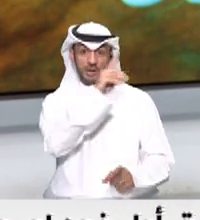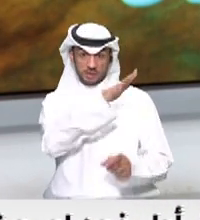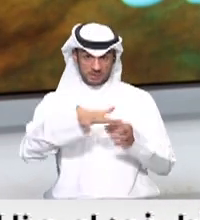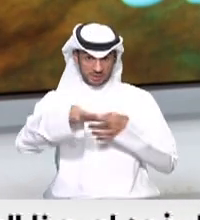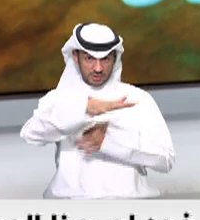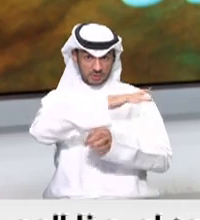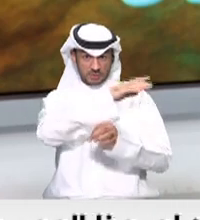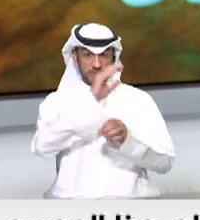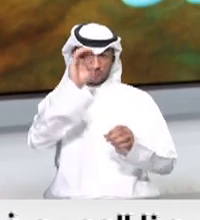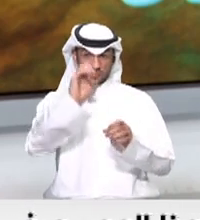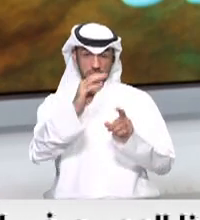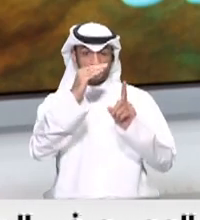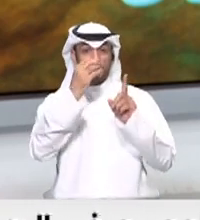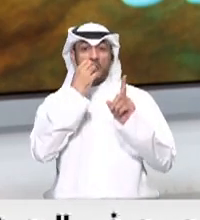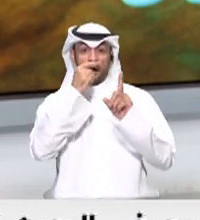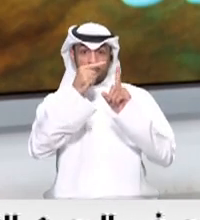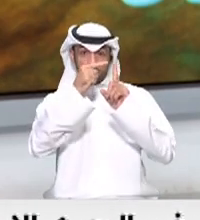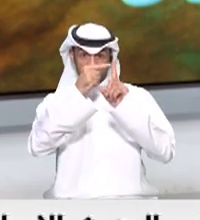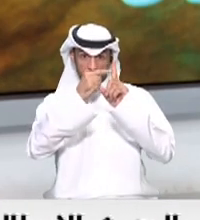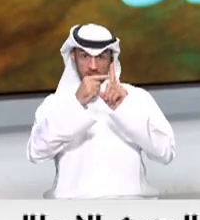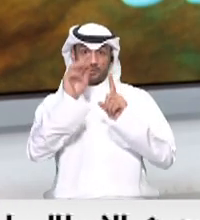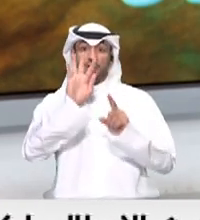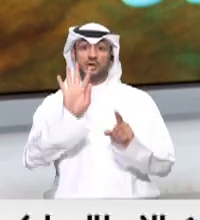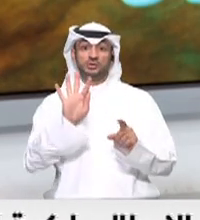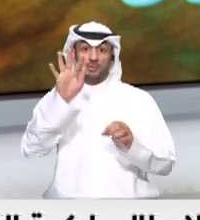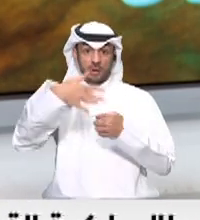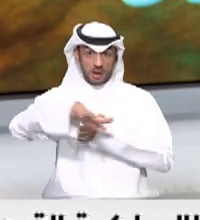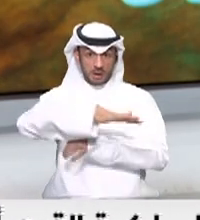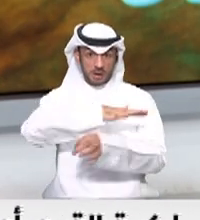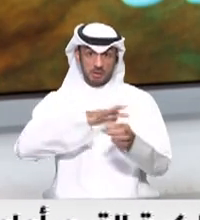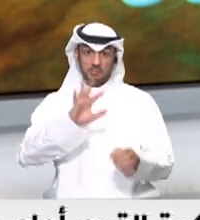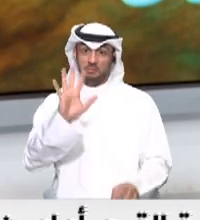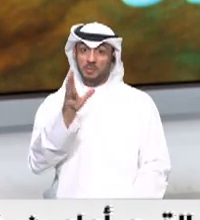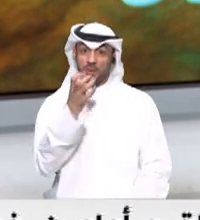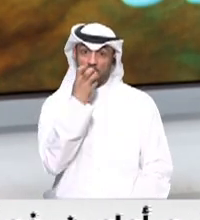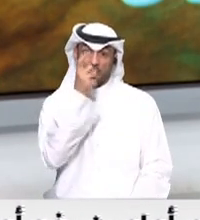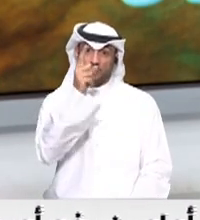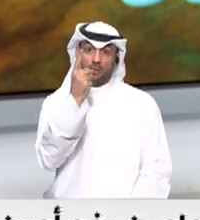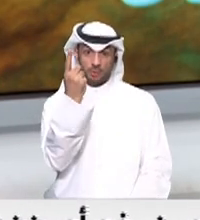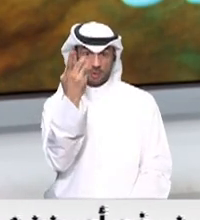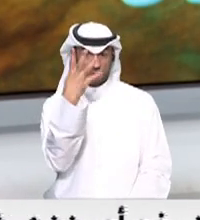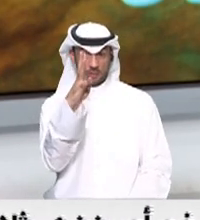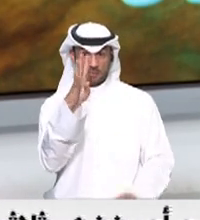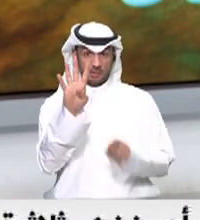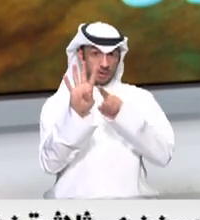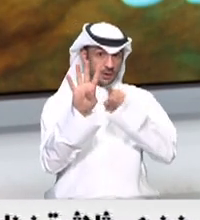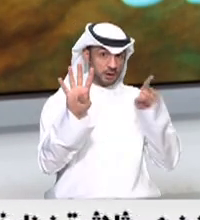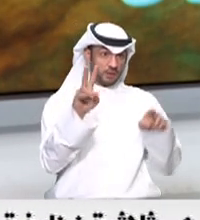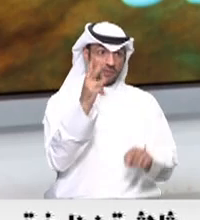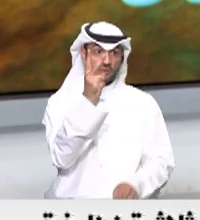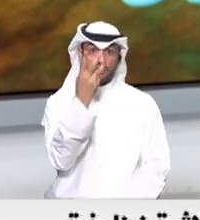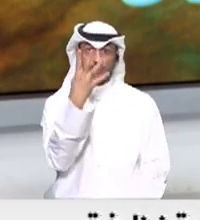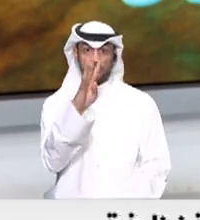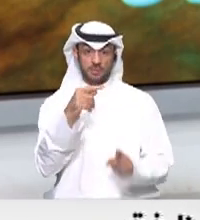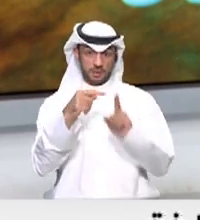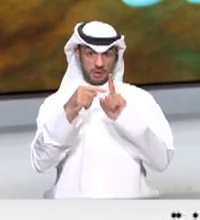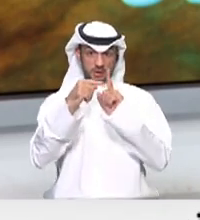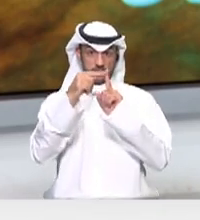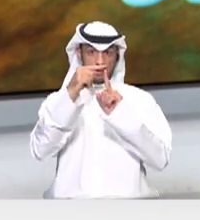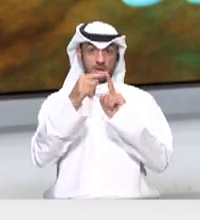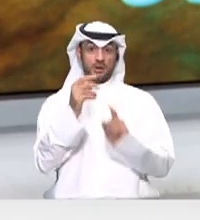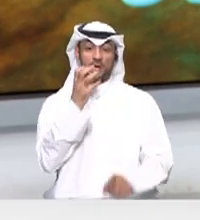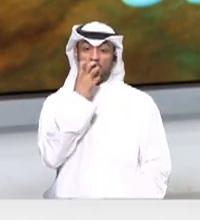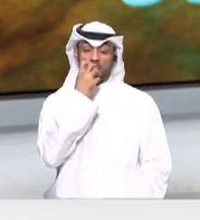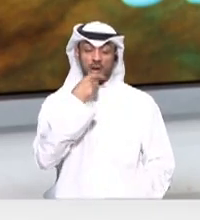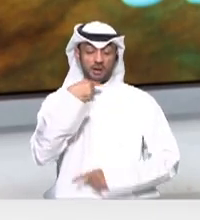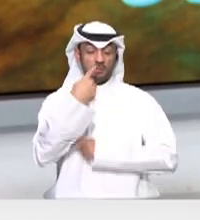جزرنا الجنوبيه وايضا في الجزر الشماليه راح تكون درجات الحراره تتراوح ما بين ال 41 الى 42 درجه م الاجواء